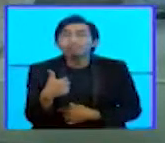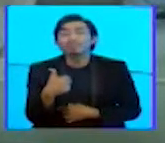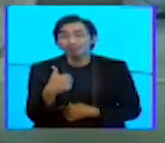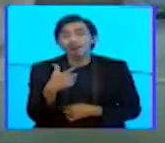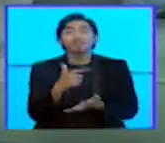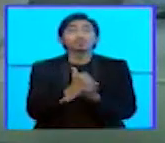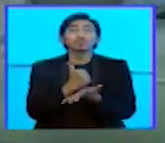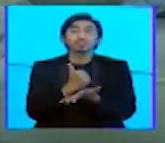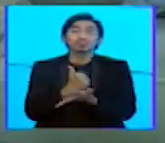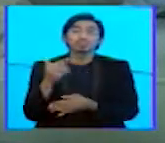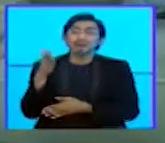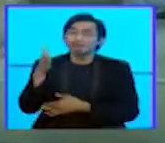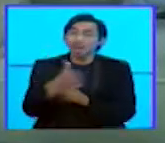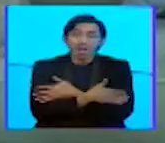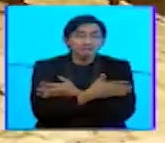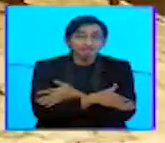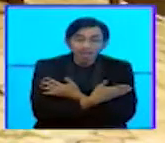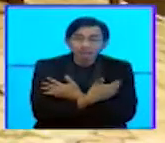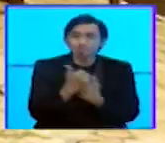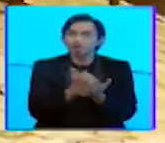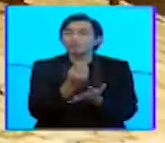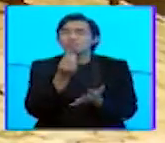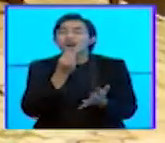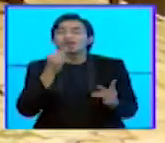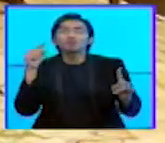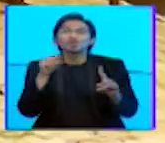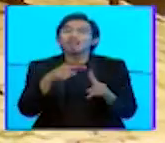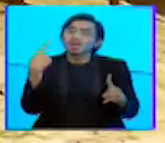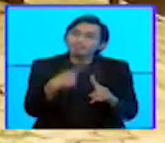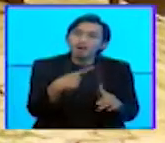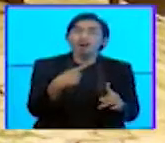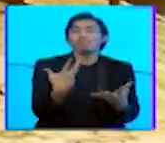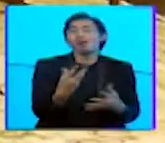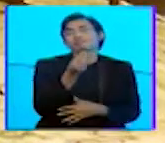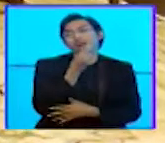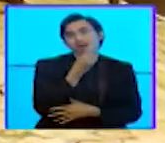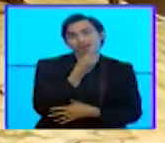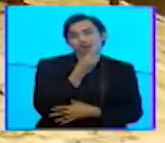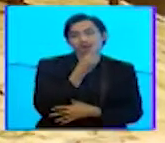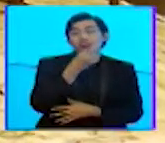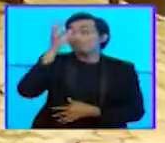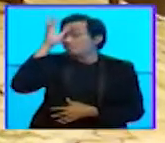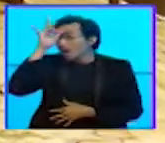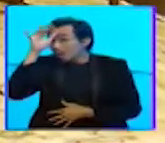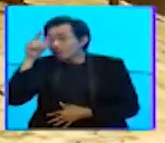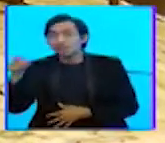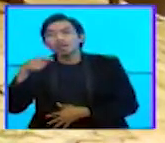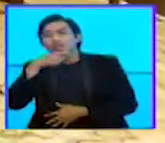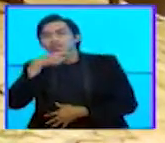karena kulinernya. Di Bali ada nasi Bali, ada sate lilit, di Sumatera Barat ada